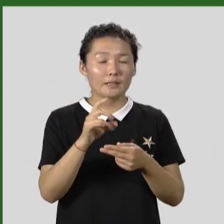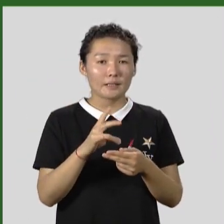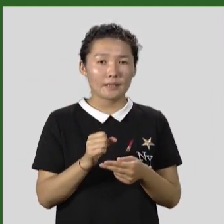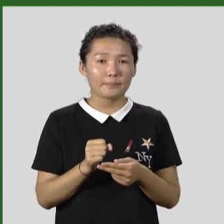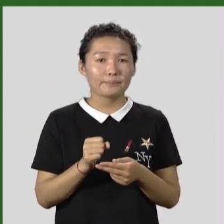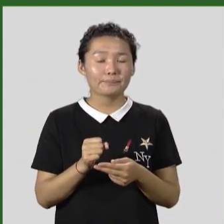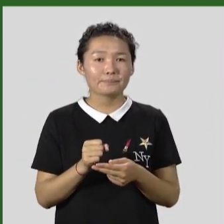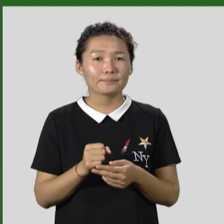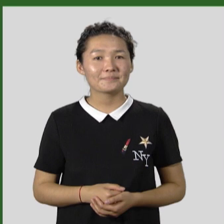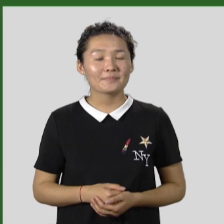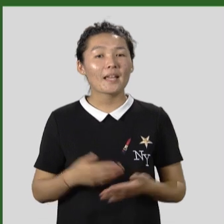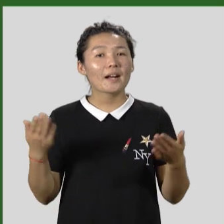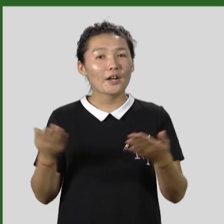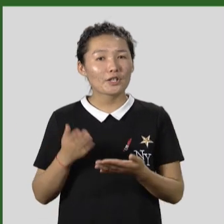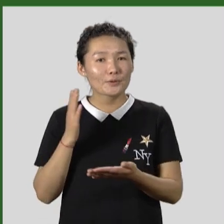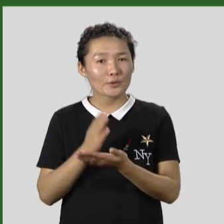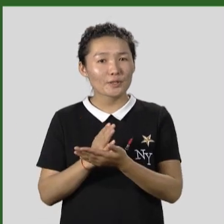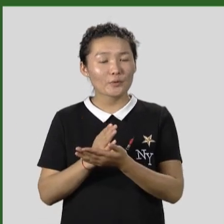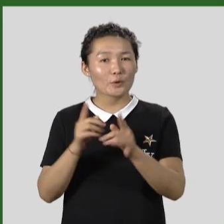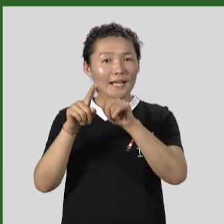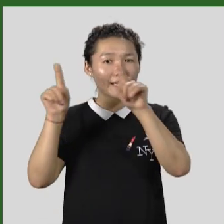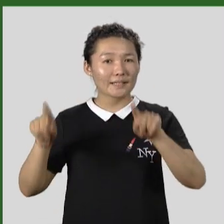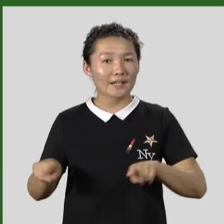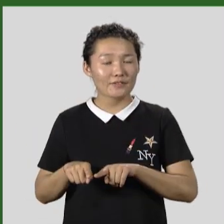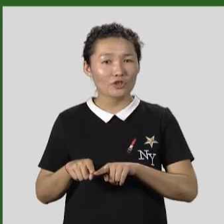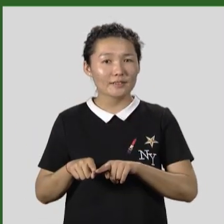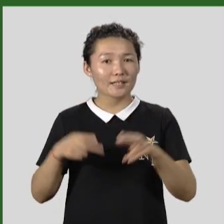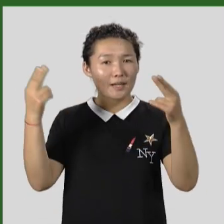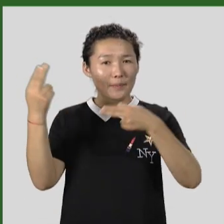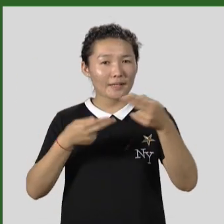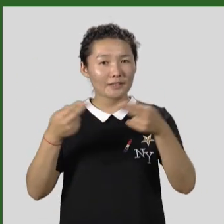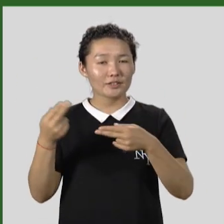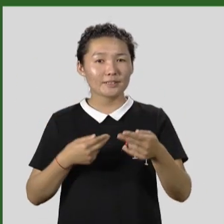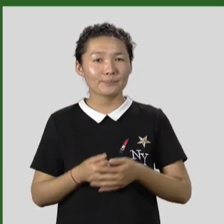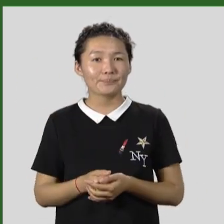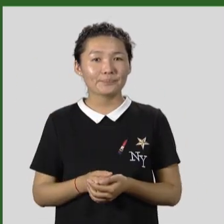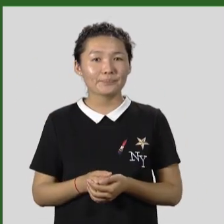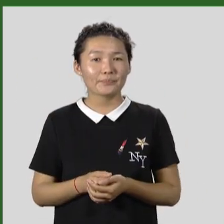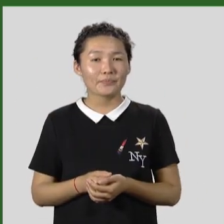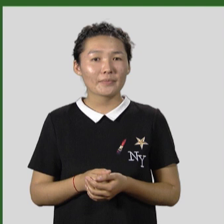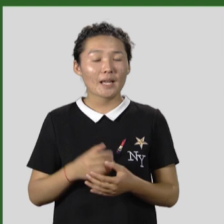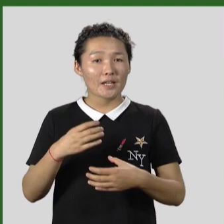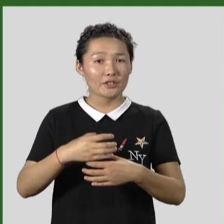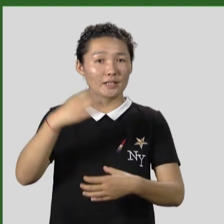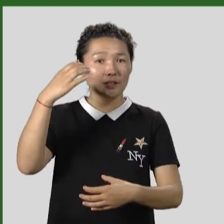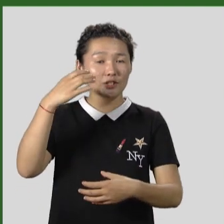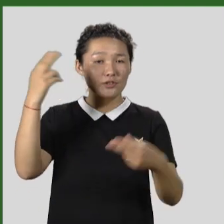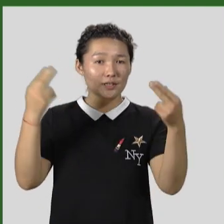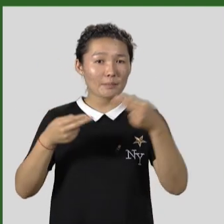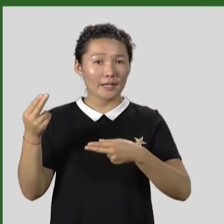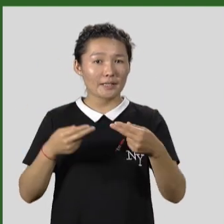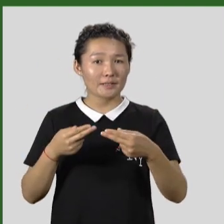руководством. Какие существуют картографические проекции? Цилиндрические проекции.